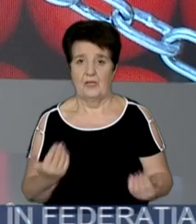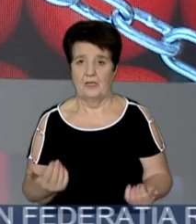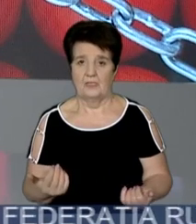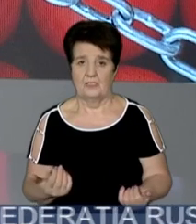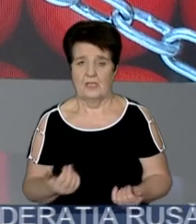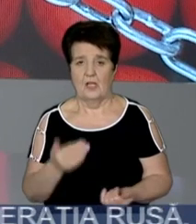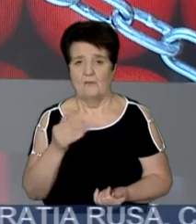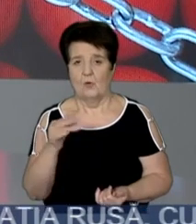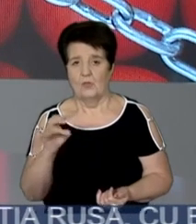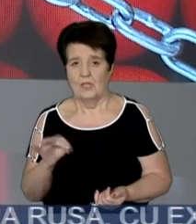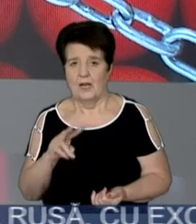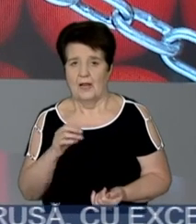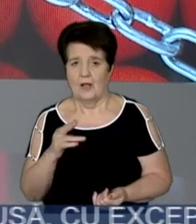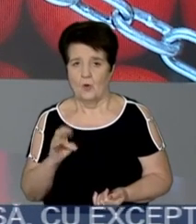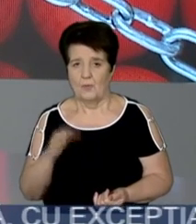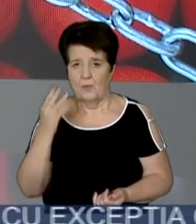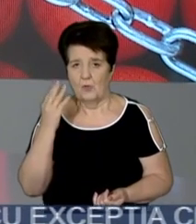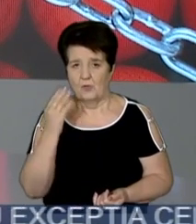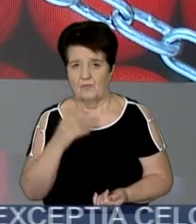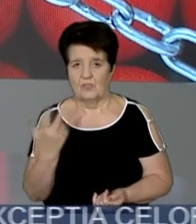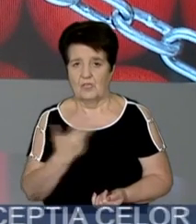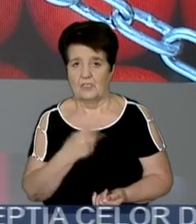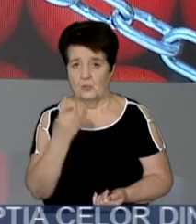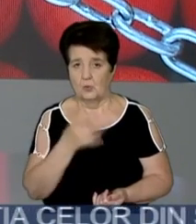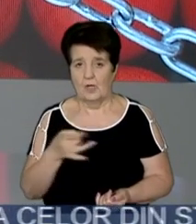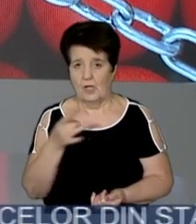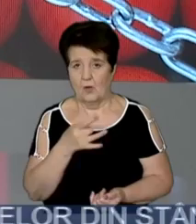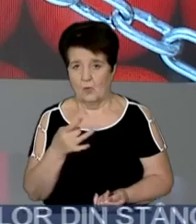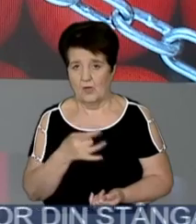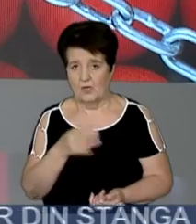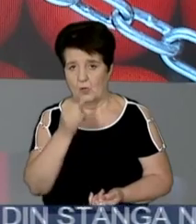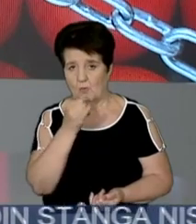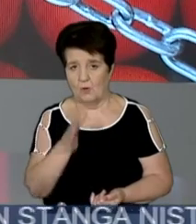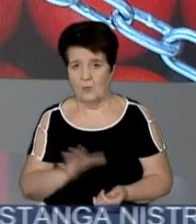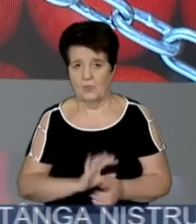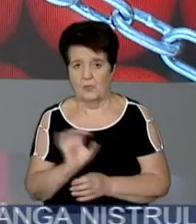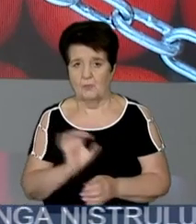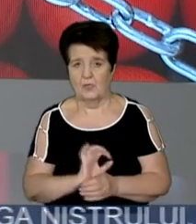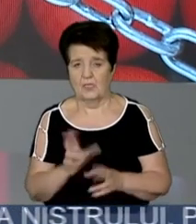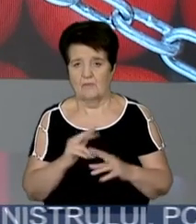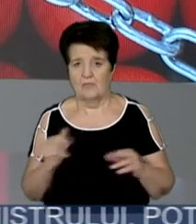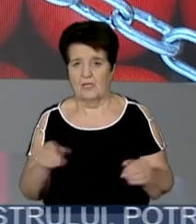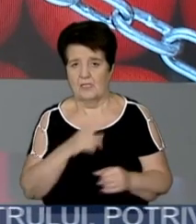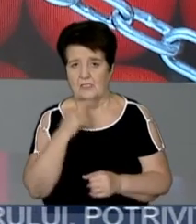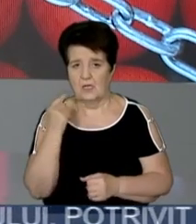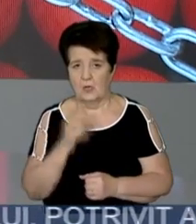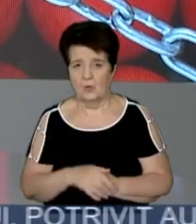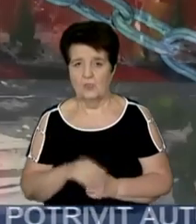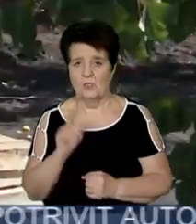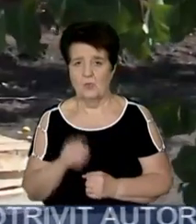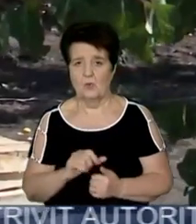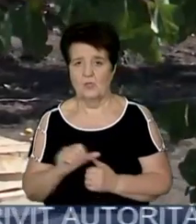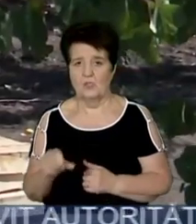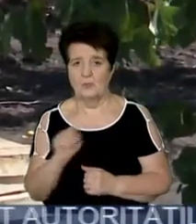De astăzi, fructele și legumele moldovenești din 31 de raioane ale țării nu mai pot fi importate în Federația Rusă, cu